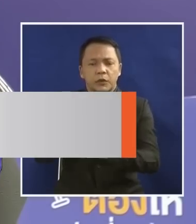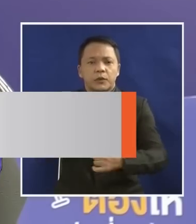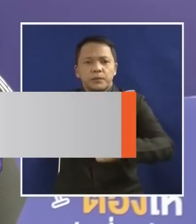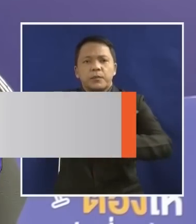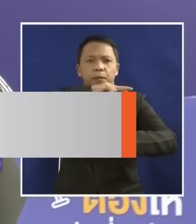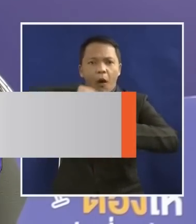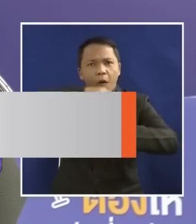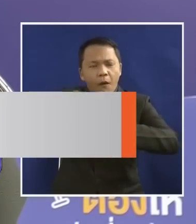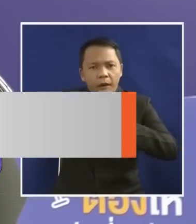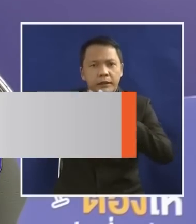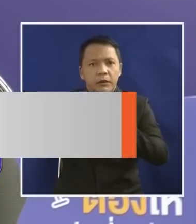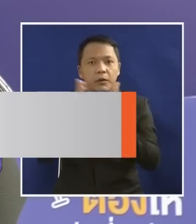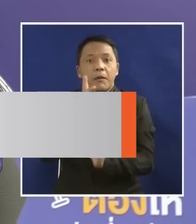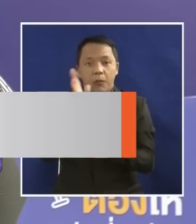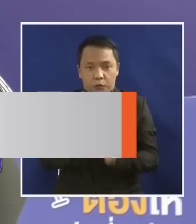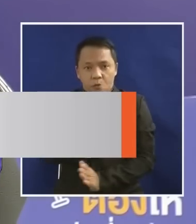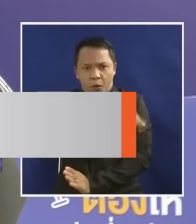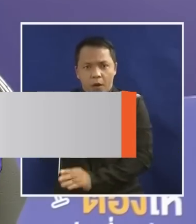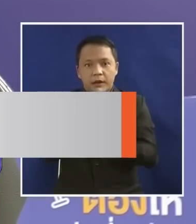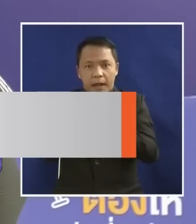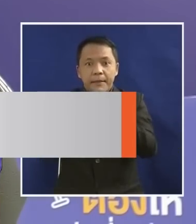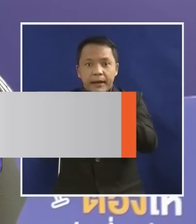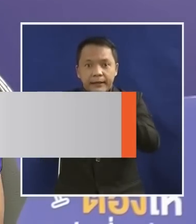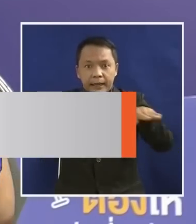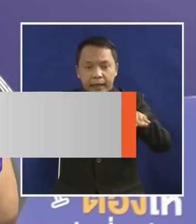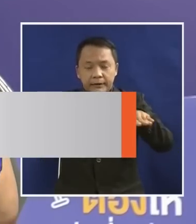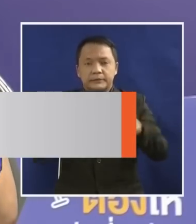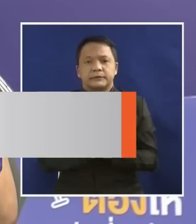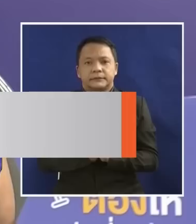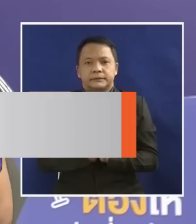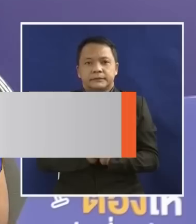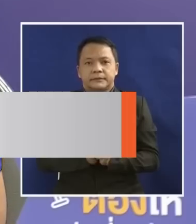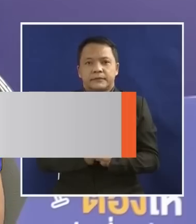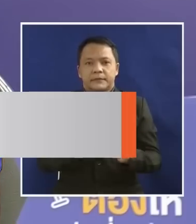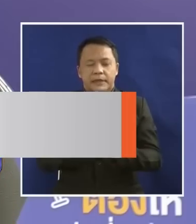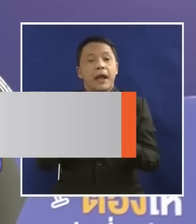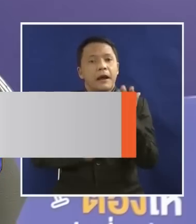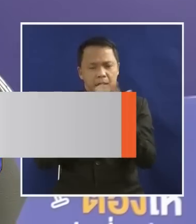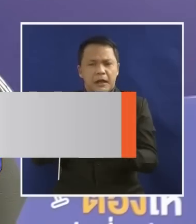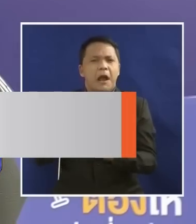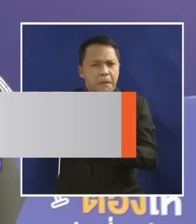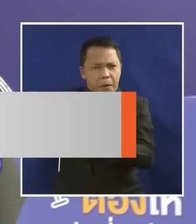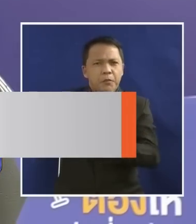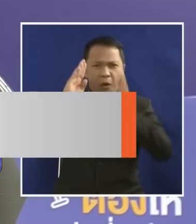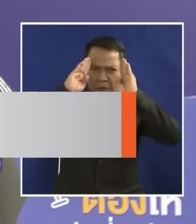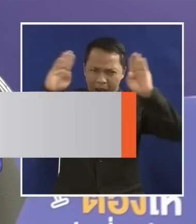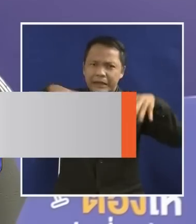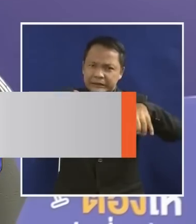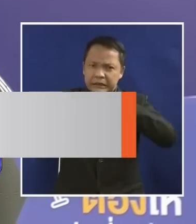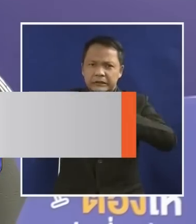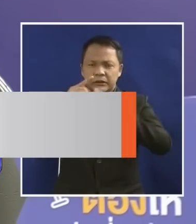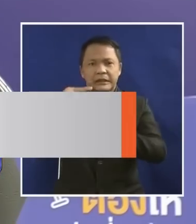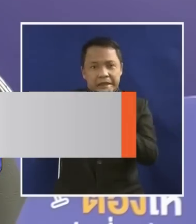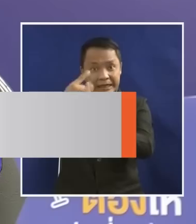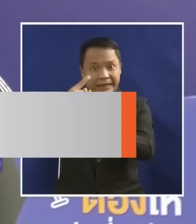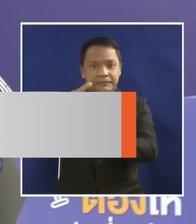สุขแล้วก็ต้องมีจำนวนแพทย์พยาบาลตามมาตรฐานที่เราวางไว้เพราะฉะนั้นตรงนี้เราผ่านประสบการณ์ของการจัดตั้งมาตั้งแต่